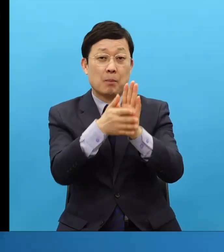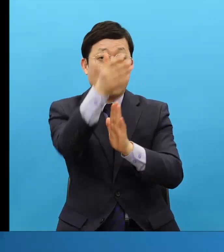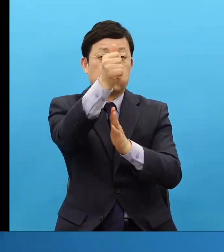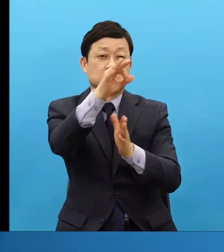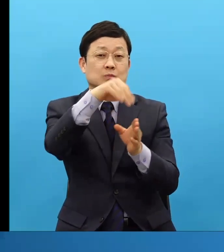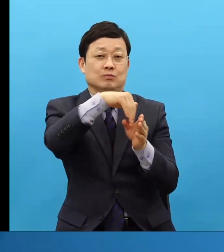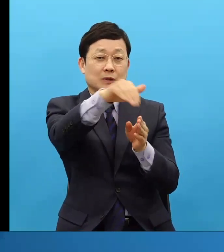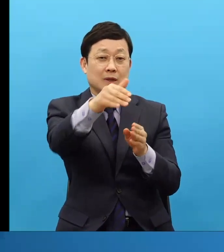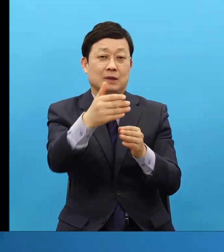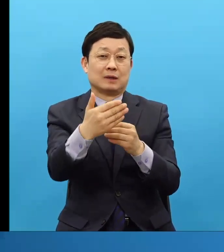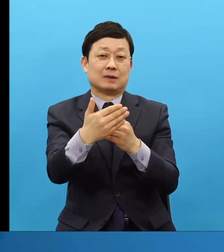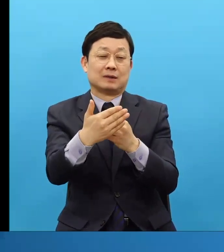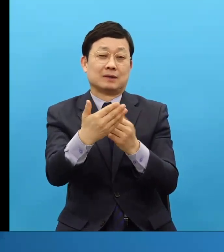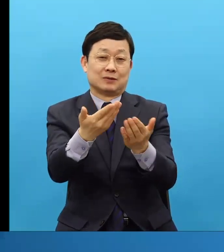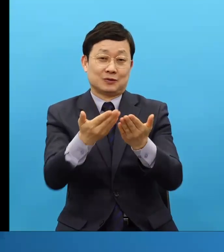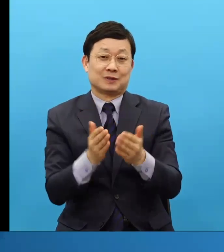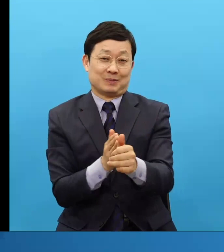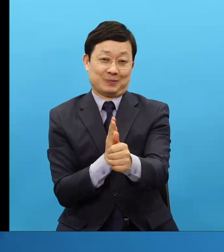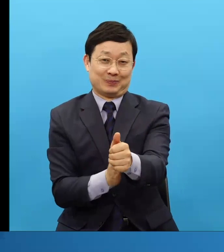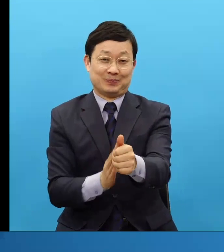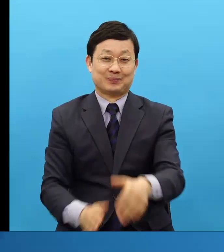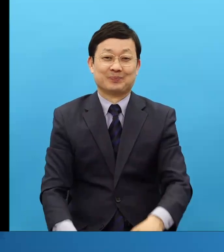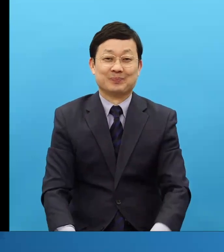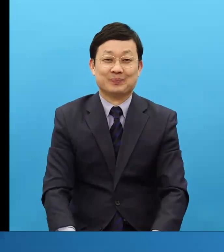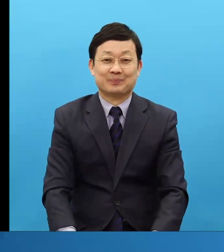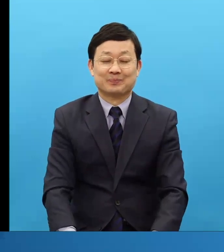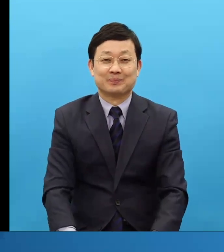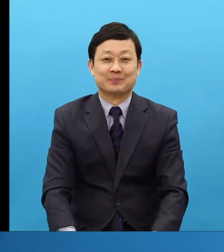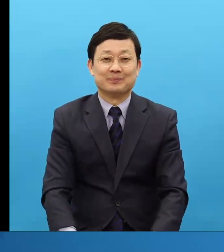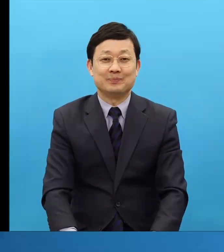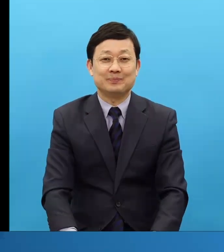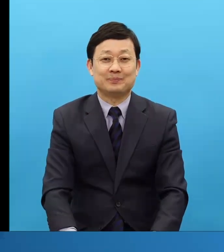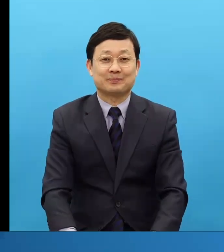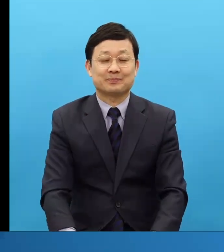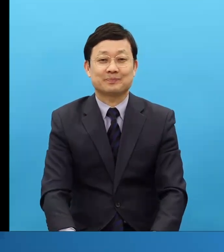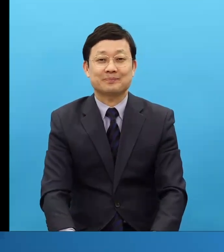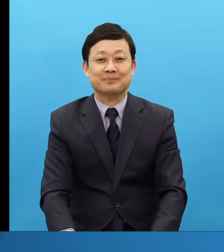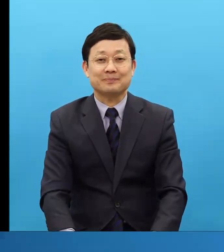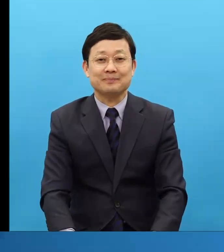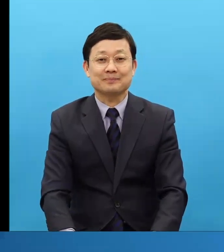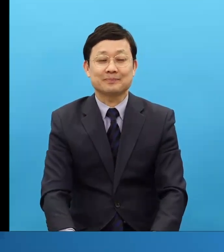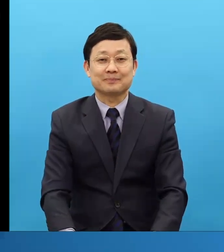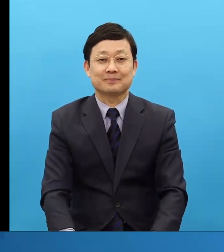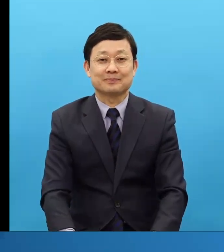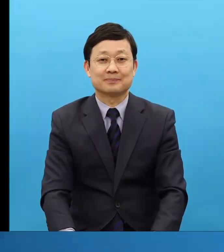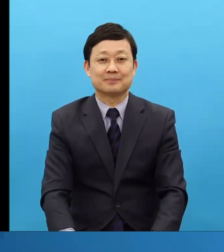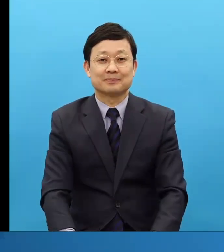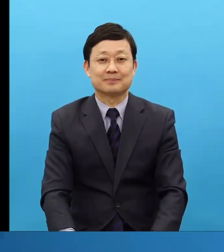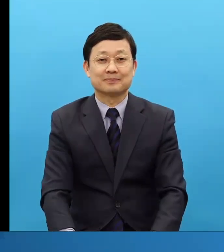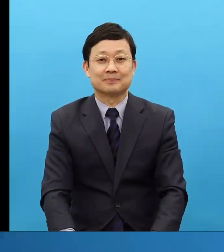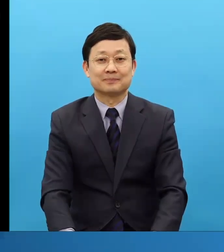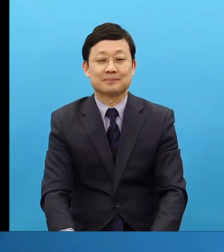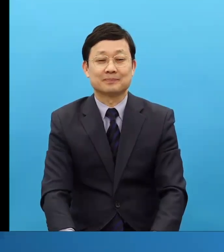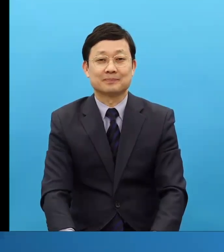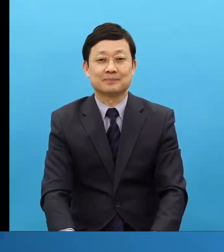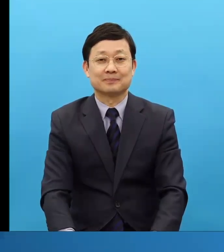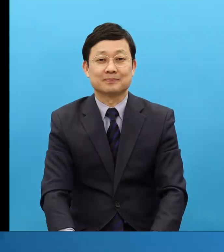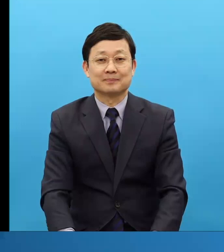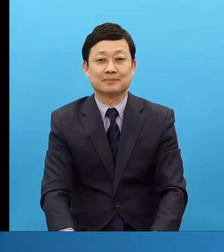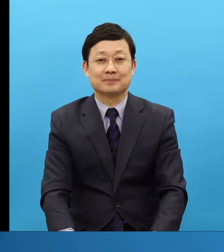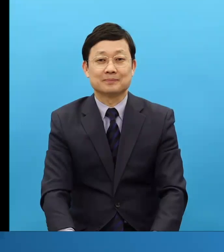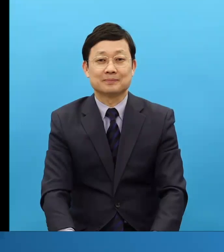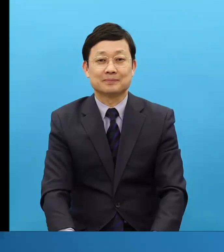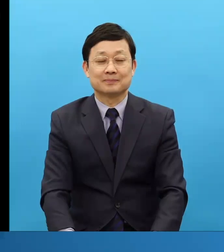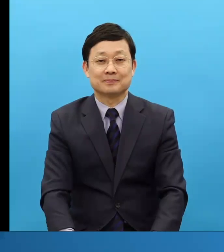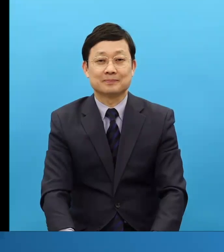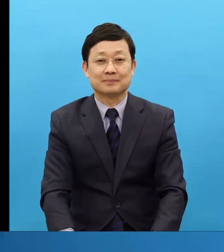바랍니다. Each church will take registrations until April 30th, and the steering committee of each regional church officer's graduate school will collect all regional registrations and